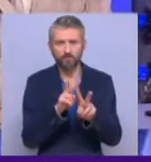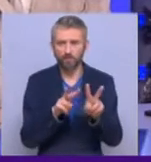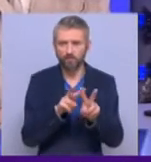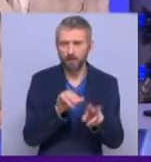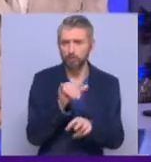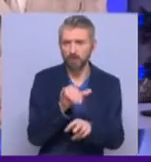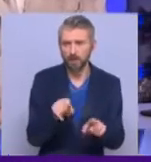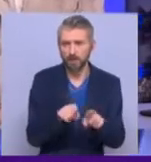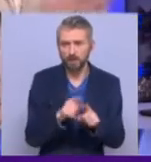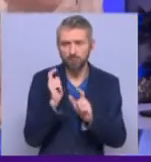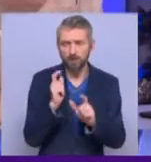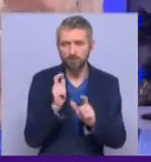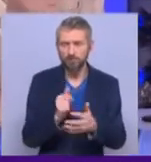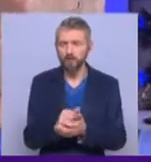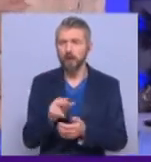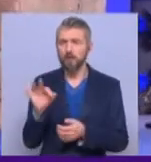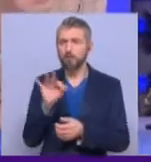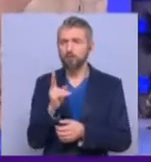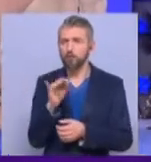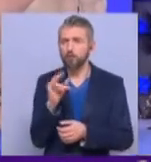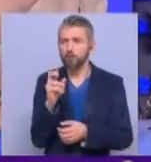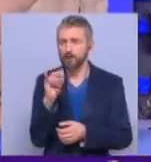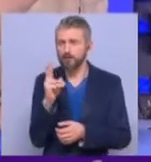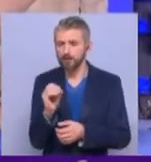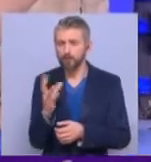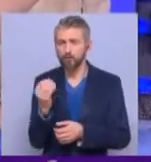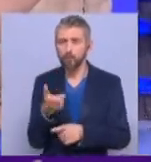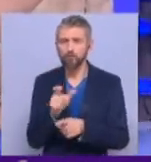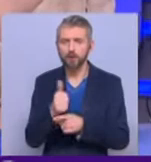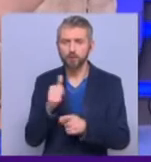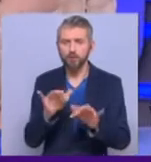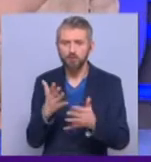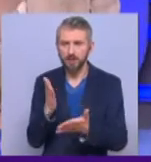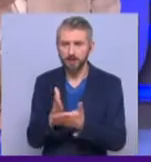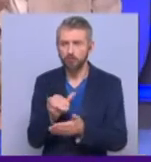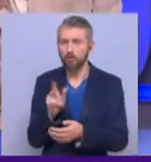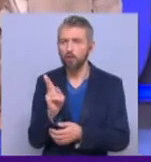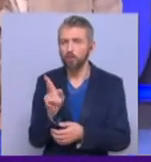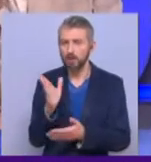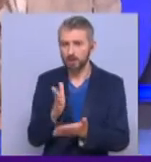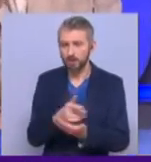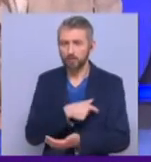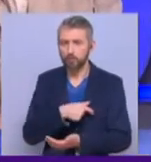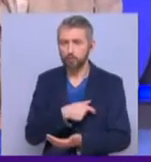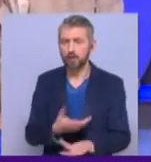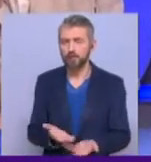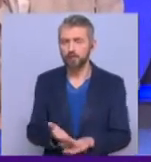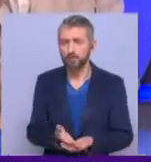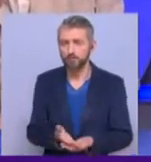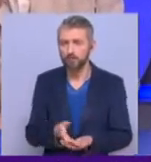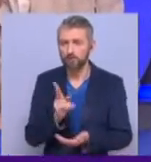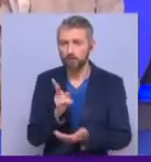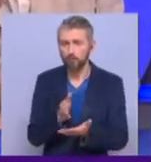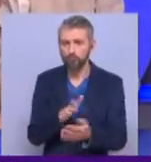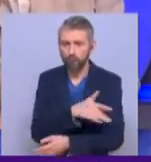такие, да, с вот. Багажниками. А по поводу Коцюбинского, еще очень хороший момент есть. У Коцюбинского же есть депутат, который